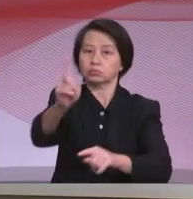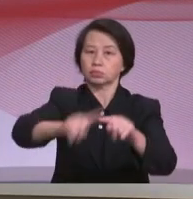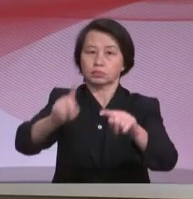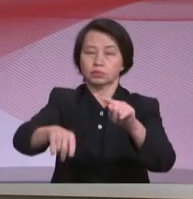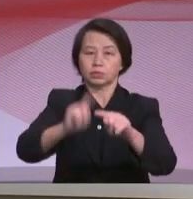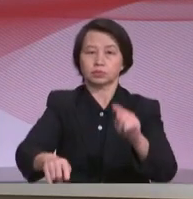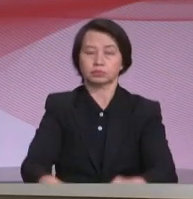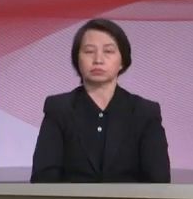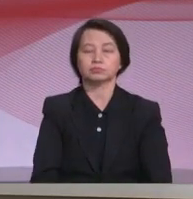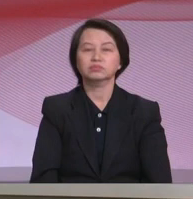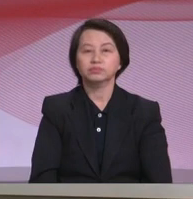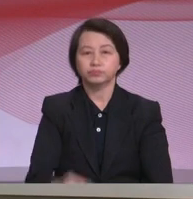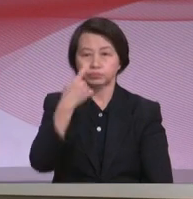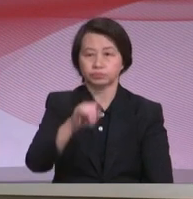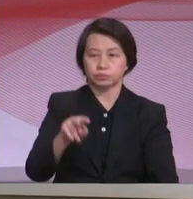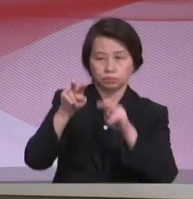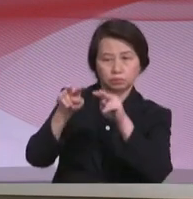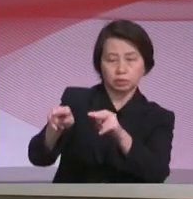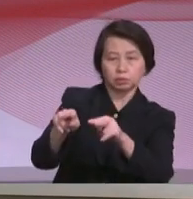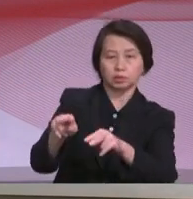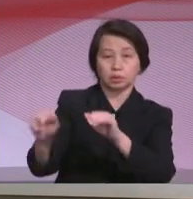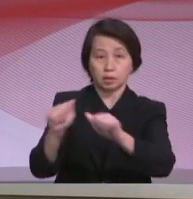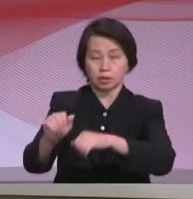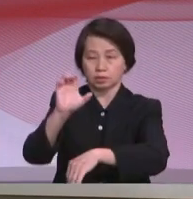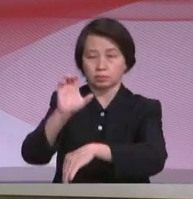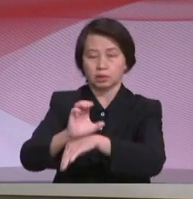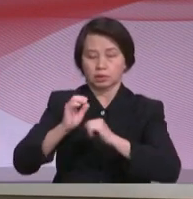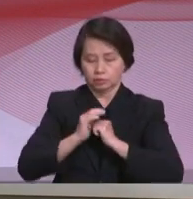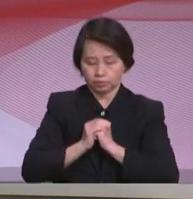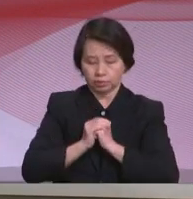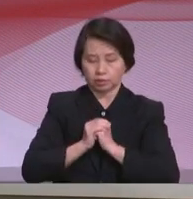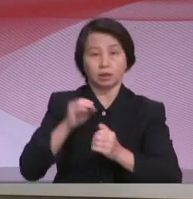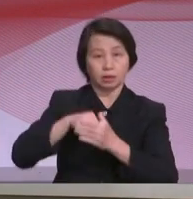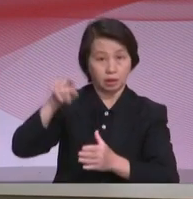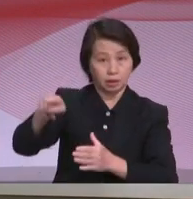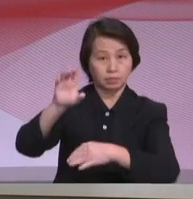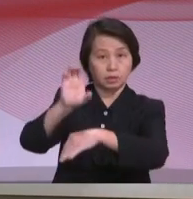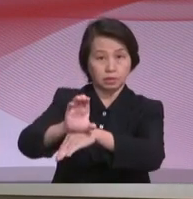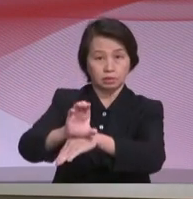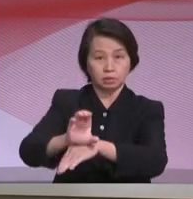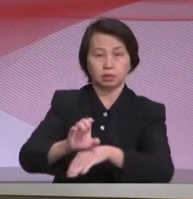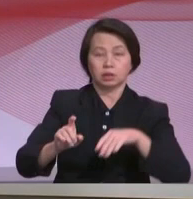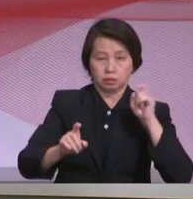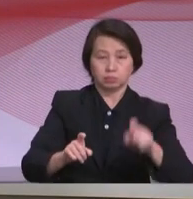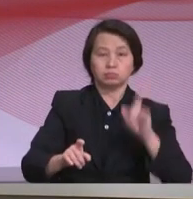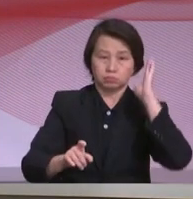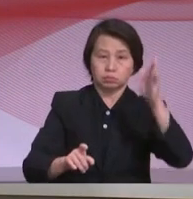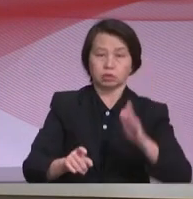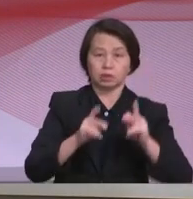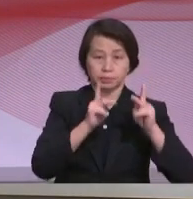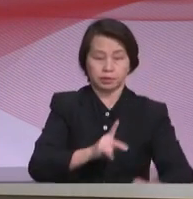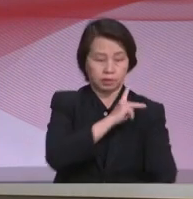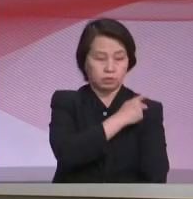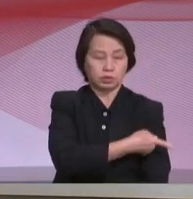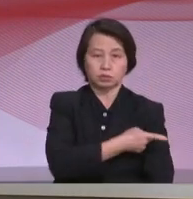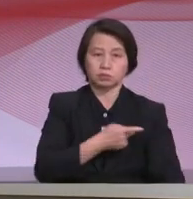Bagi memantau aktiviti ibadat ataupun sembahyang di gereja, ianya perlu dipantau oleh pihak berkuasa